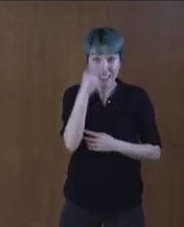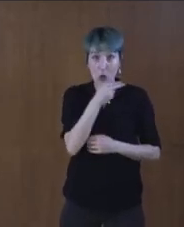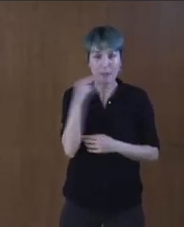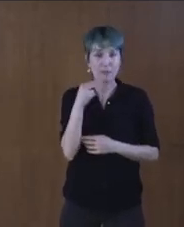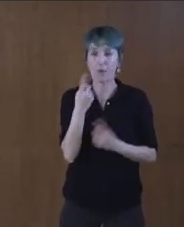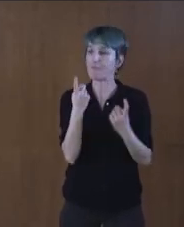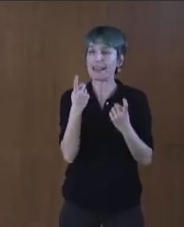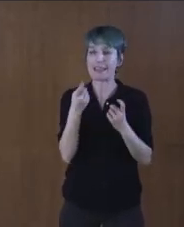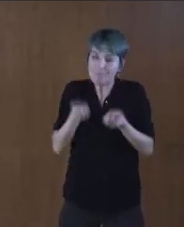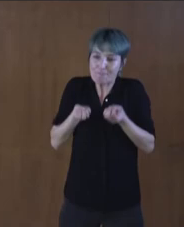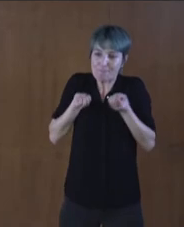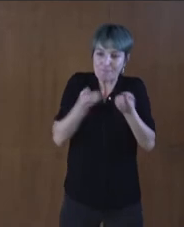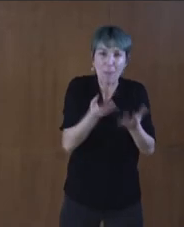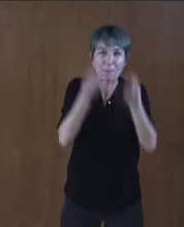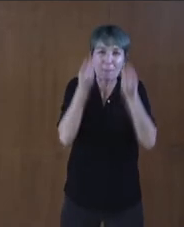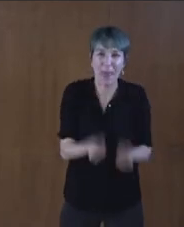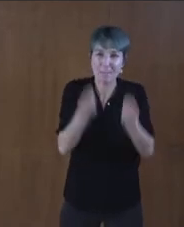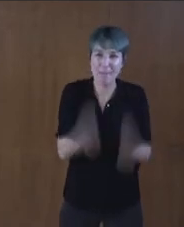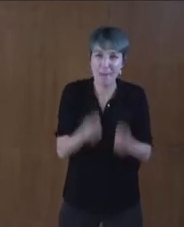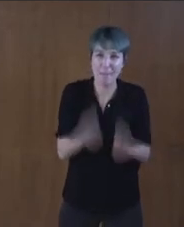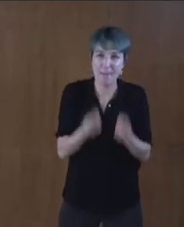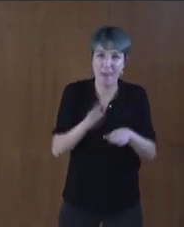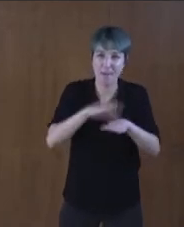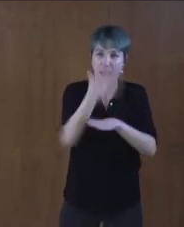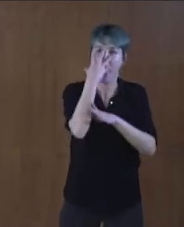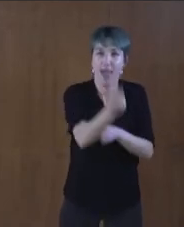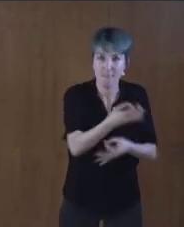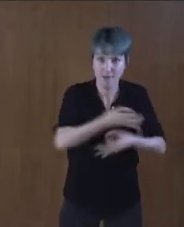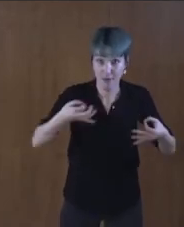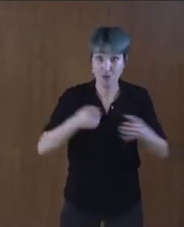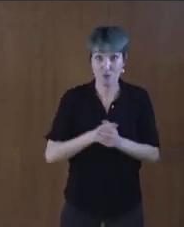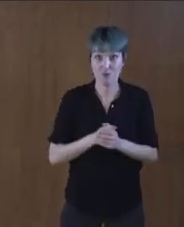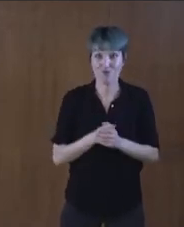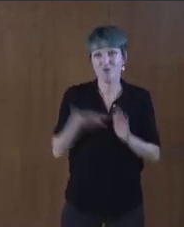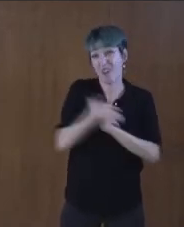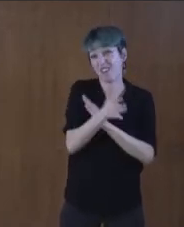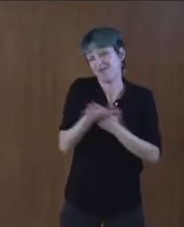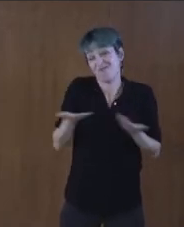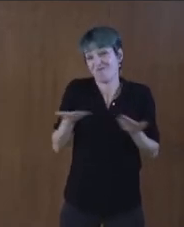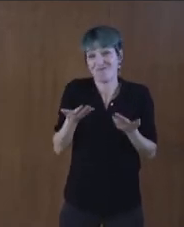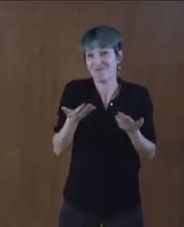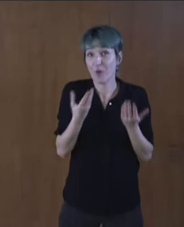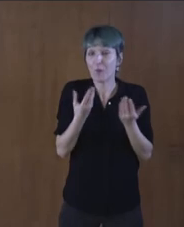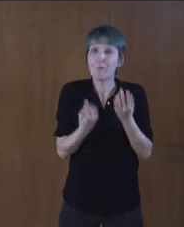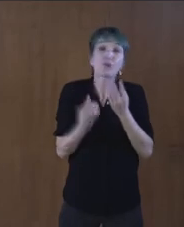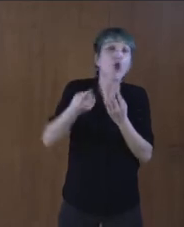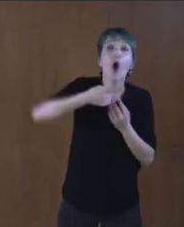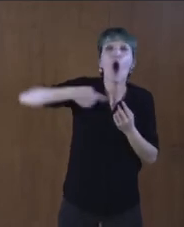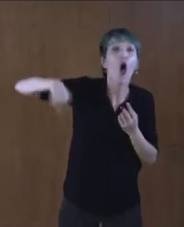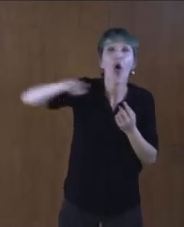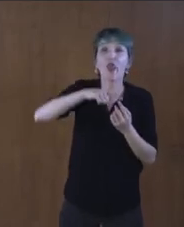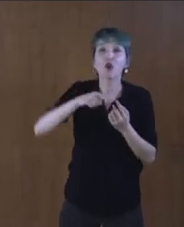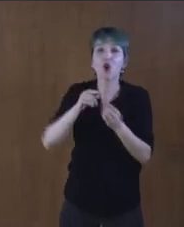sabut expressar-lo ni comunicar-lo correctament fins ara. Potser per això no el compartim d'una manera